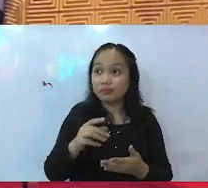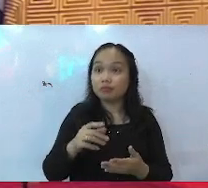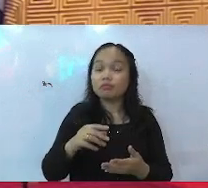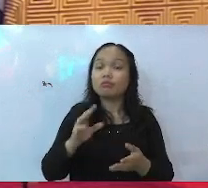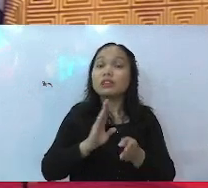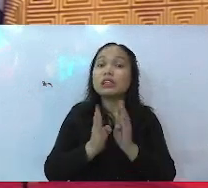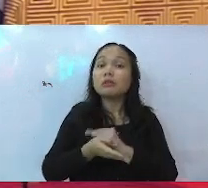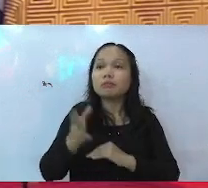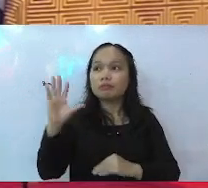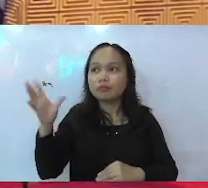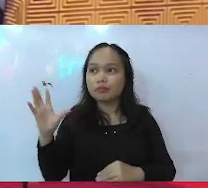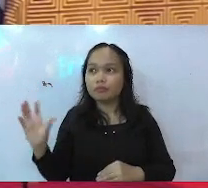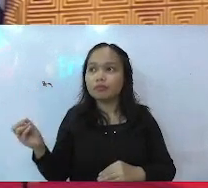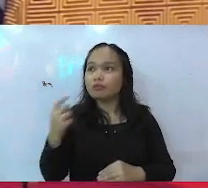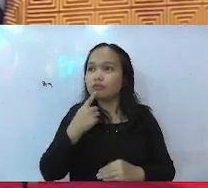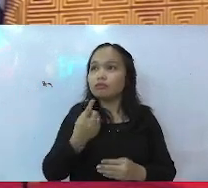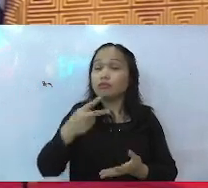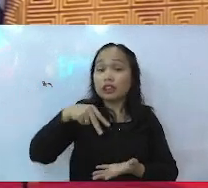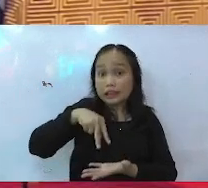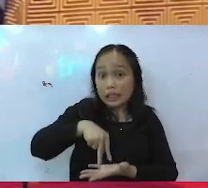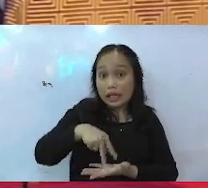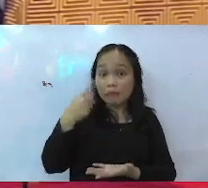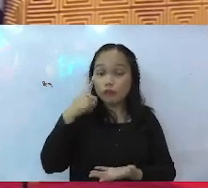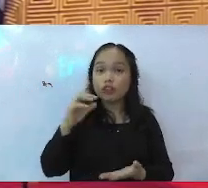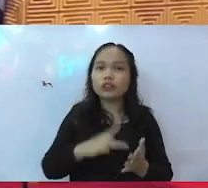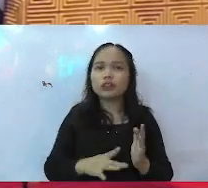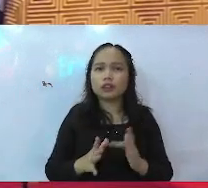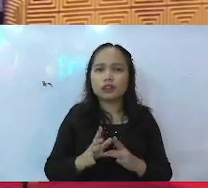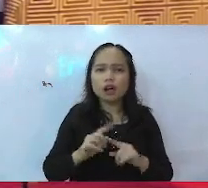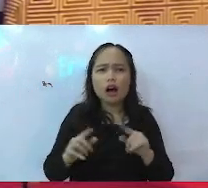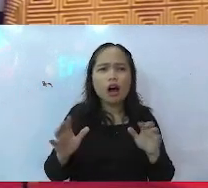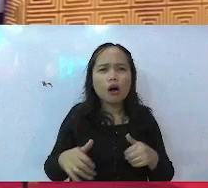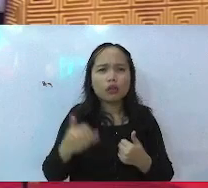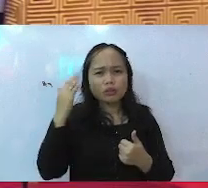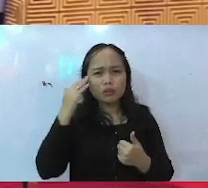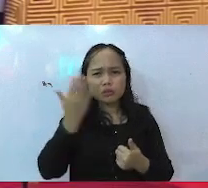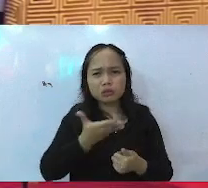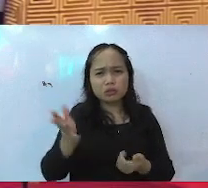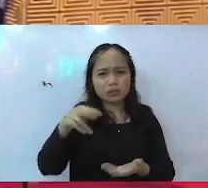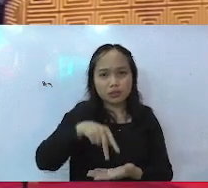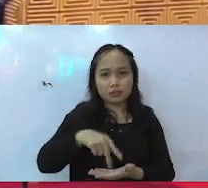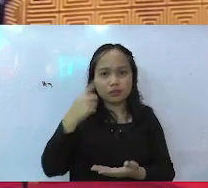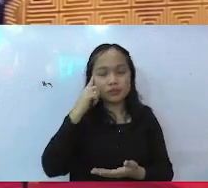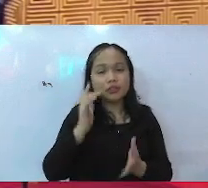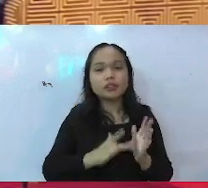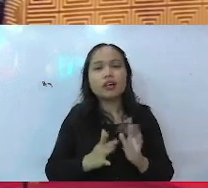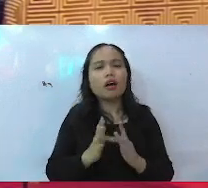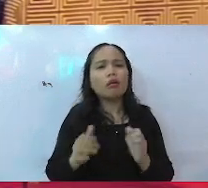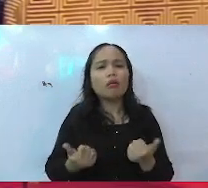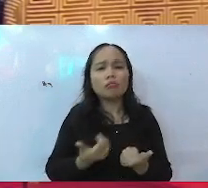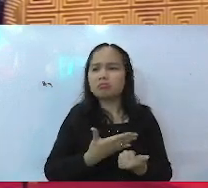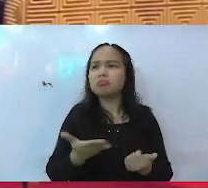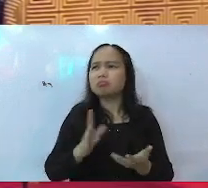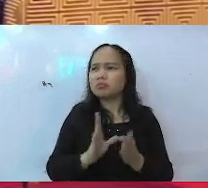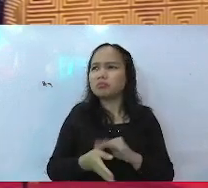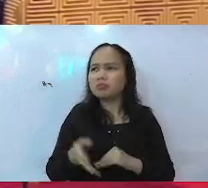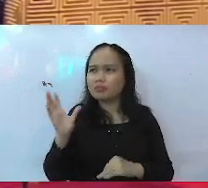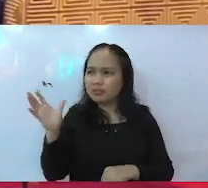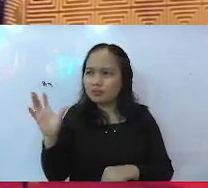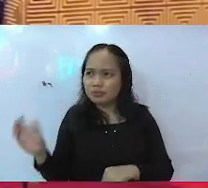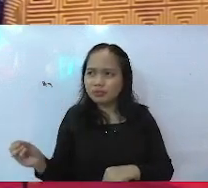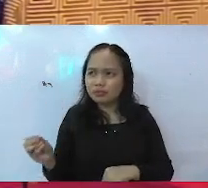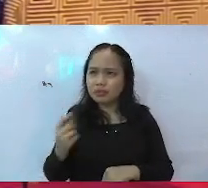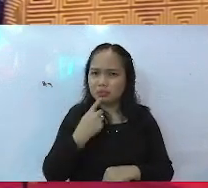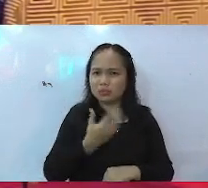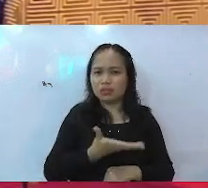yeah the title is to stand up for Jesus Paano malalaman that you are standing up for Jesus you stand out dapat lumabas ka